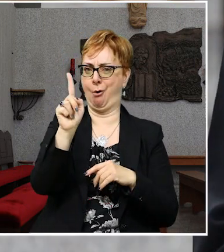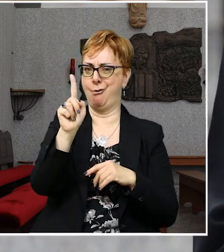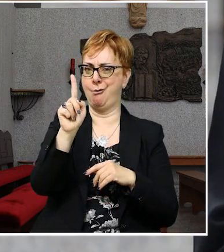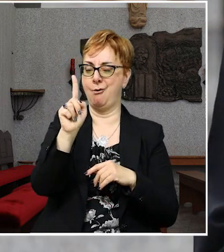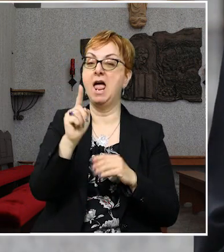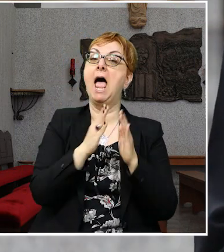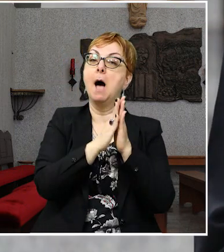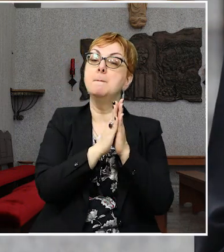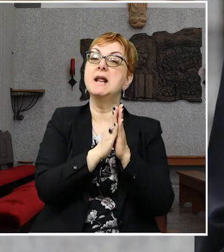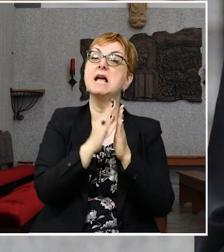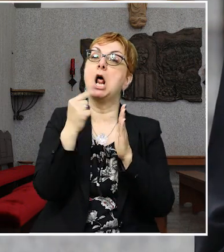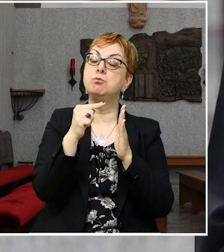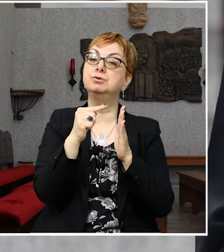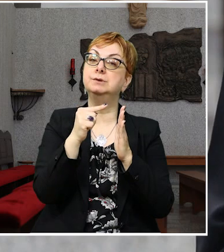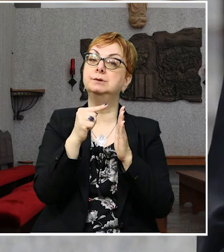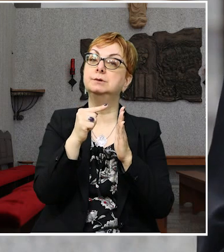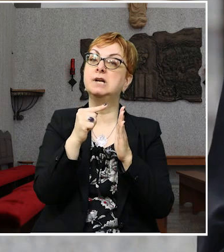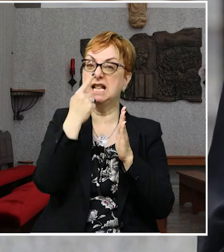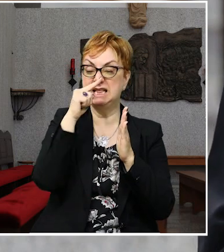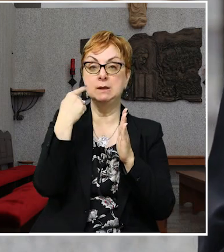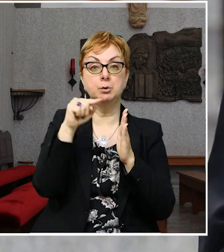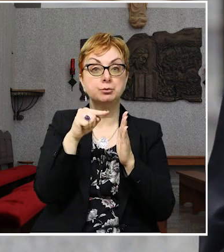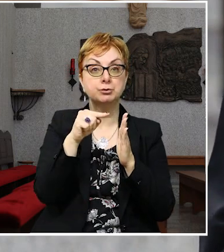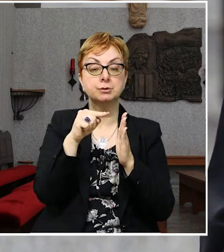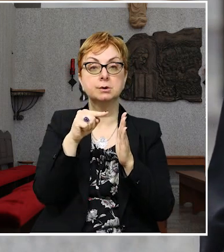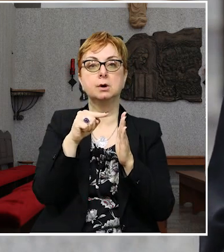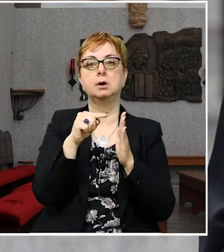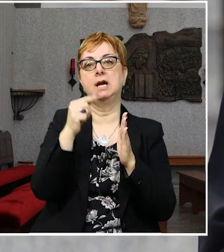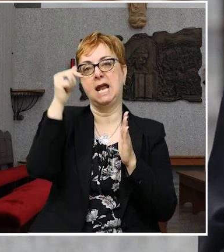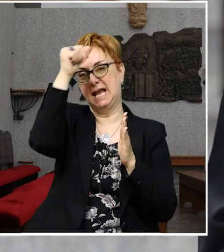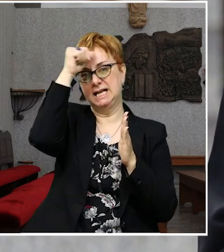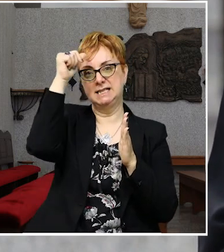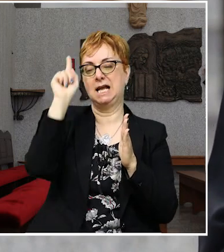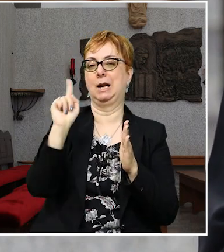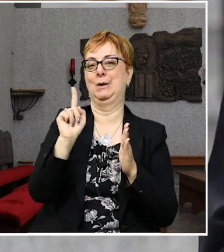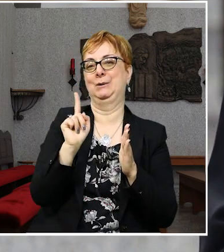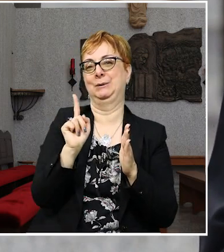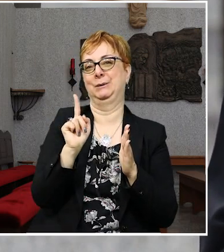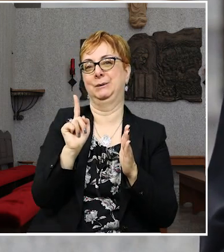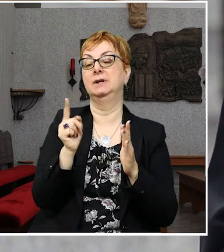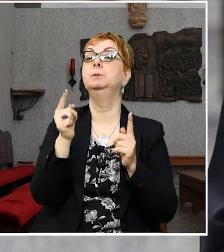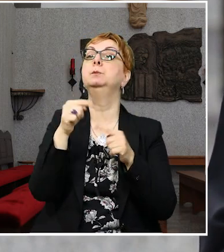comunque una preghiera di tal genere non è sicuramente cristiana. Piuttosto